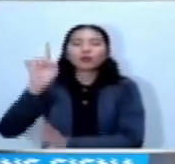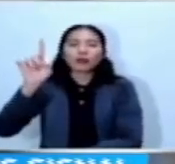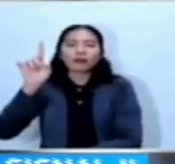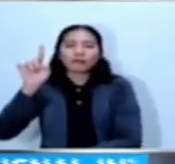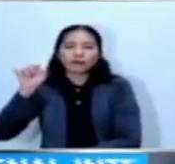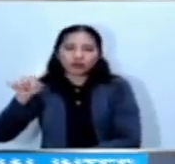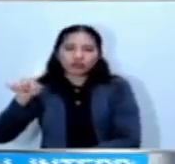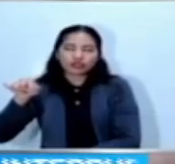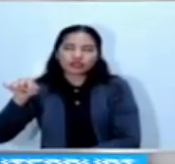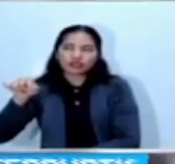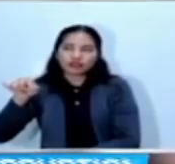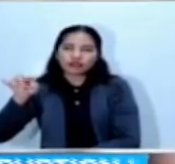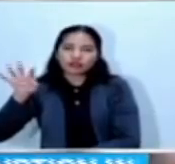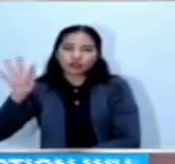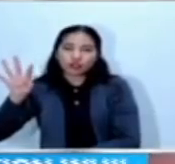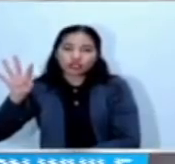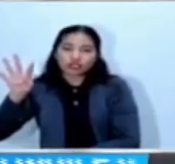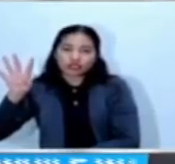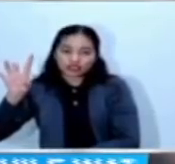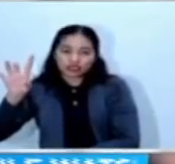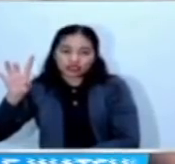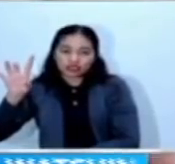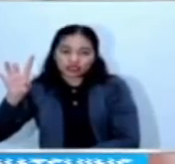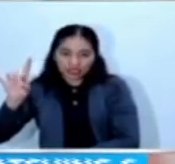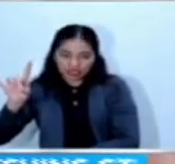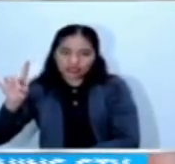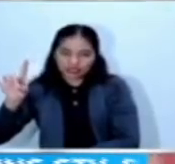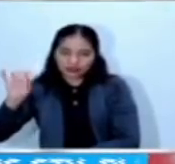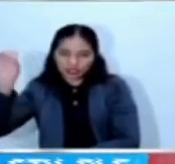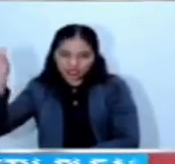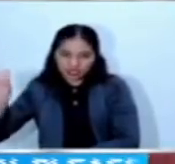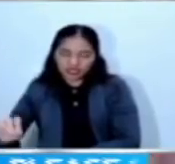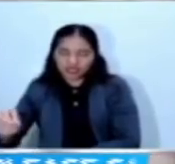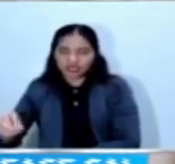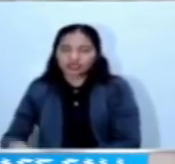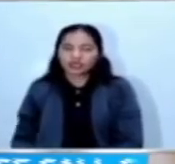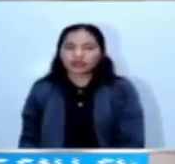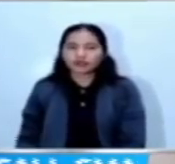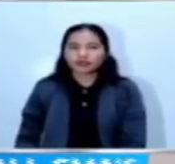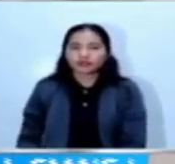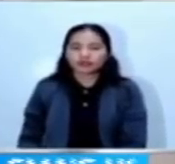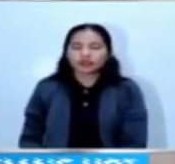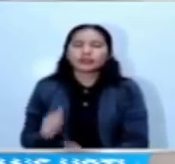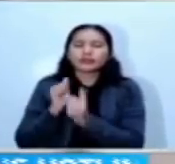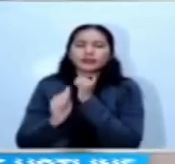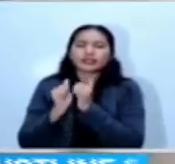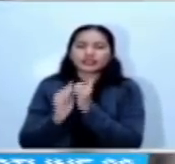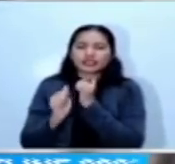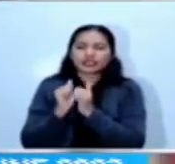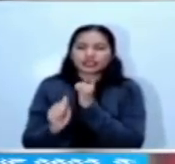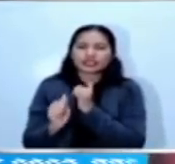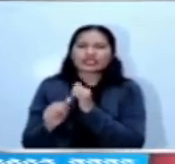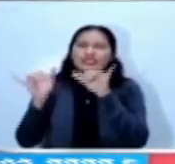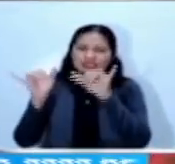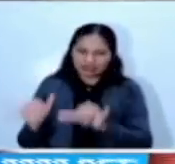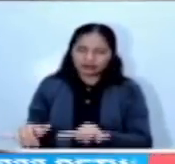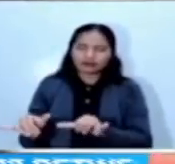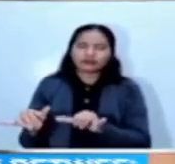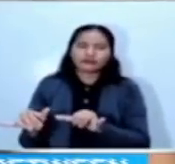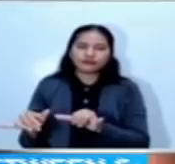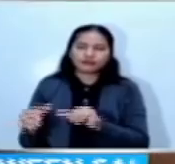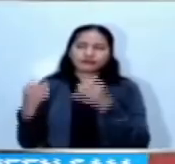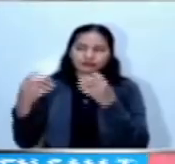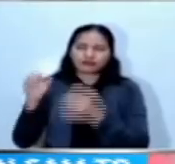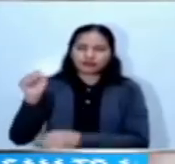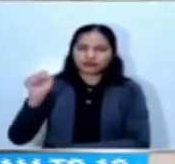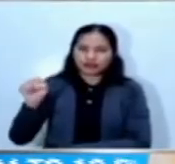pero we're not there yet. Hindi pa tayo under sa sitwasyon na less than one ng reproduction number. Pag bumaba na